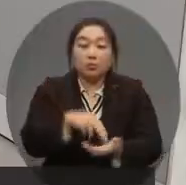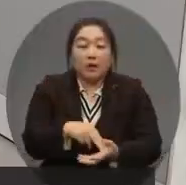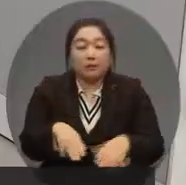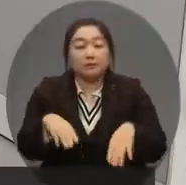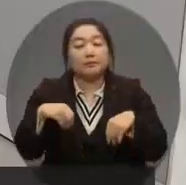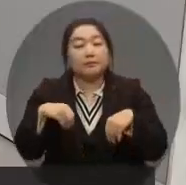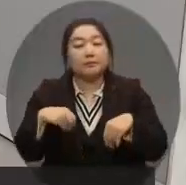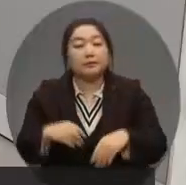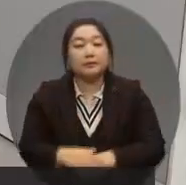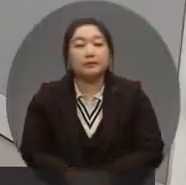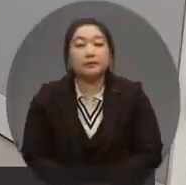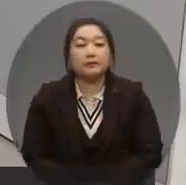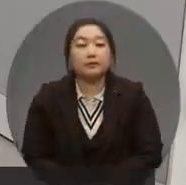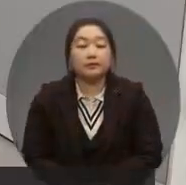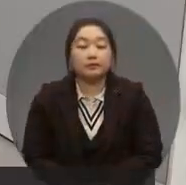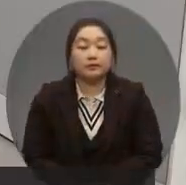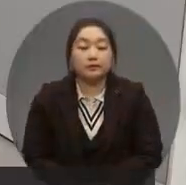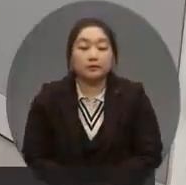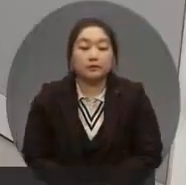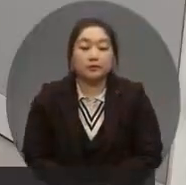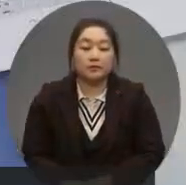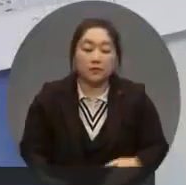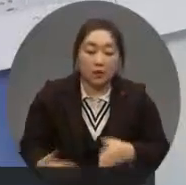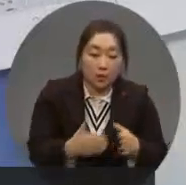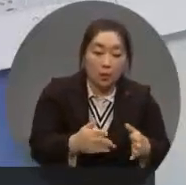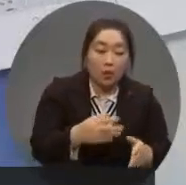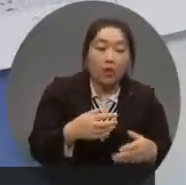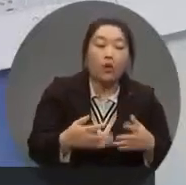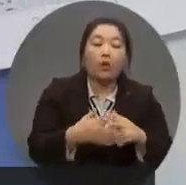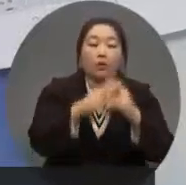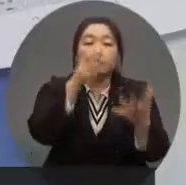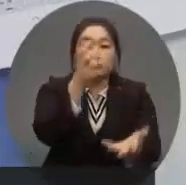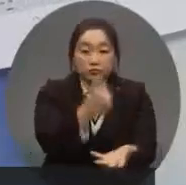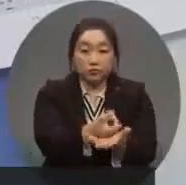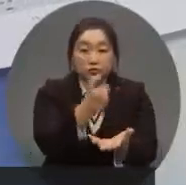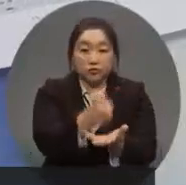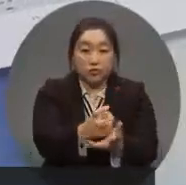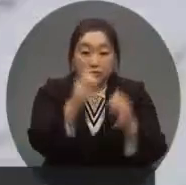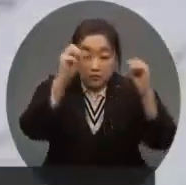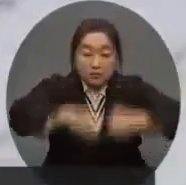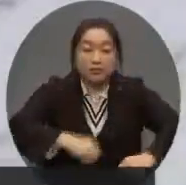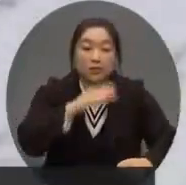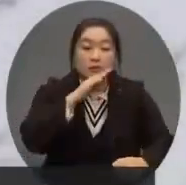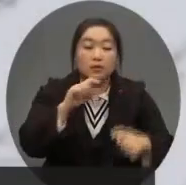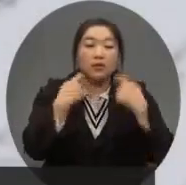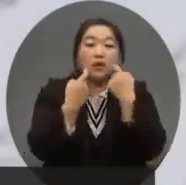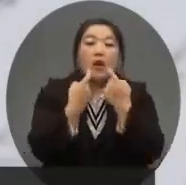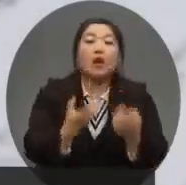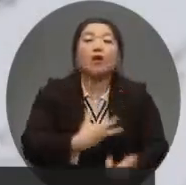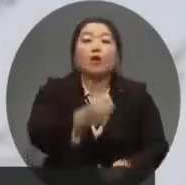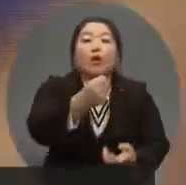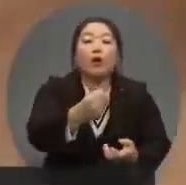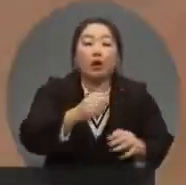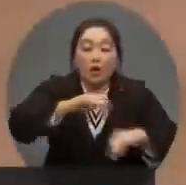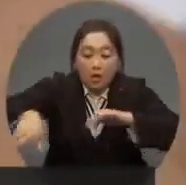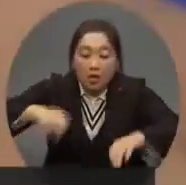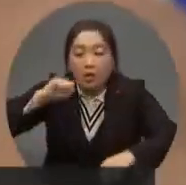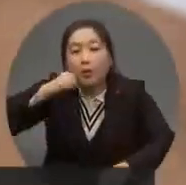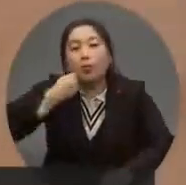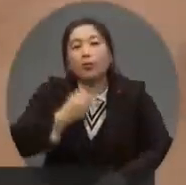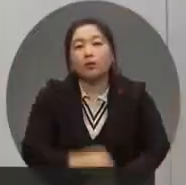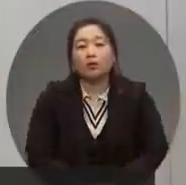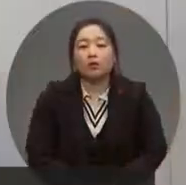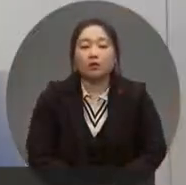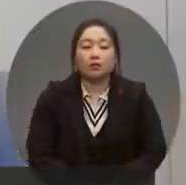해결에 소극적입니다. 도로로 건축 허가를 받은 건 맞지만 사유지다 보니 손을 쓸수 없다는 겁니다.